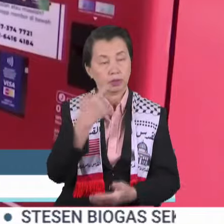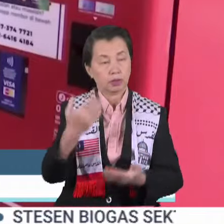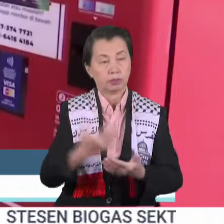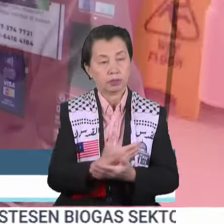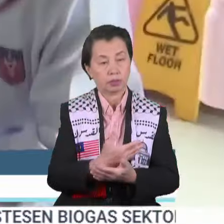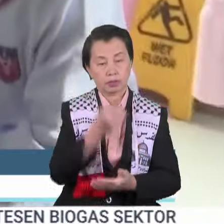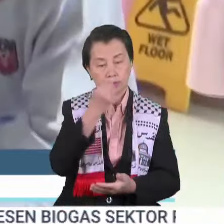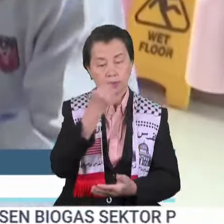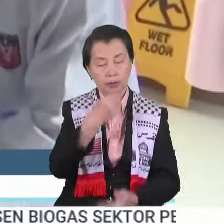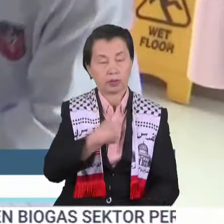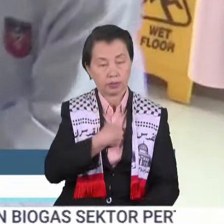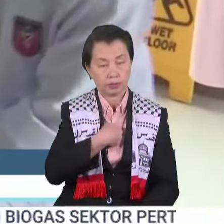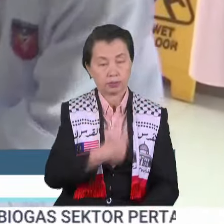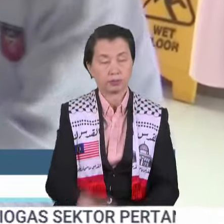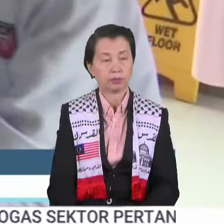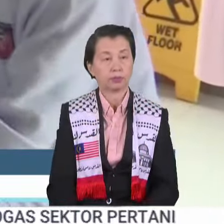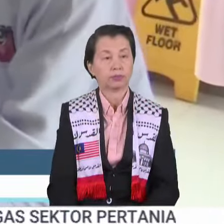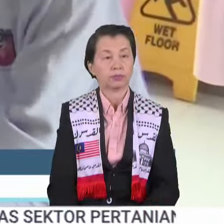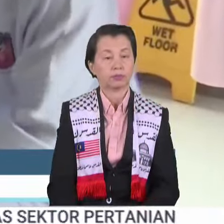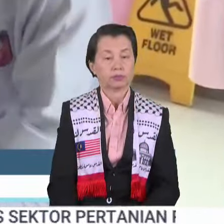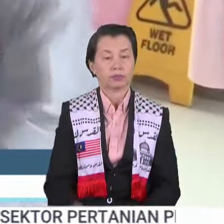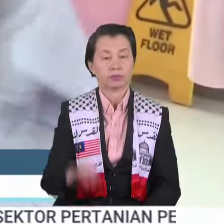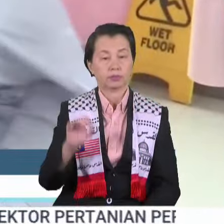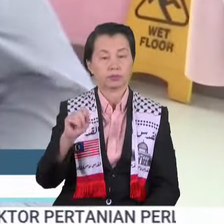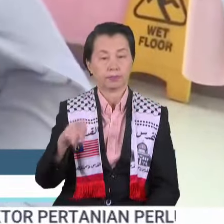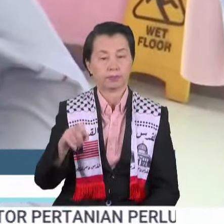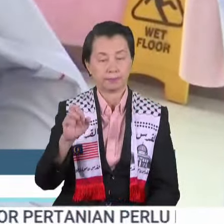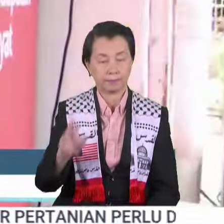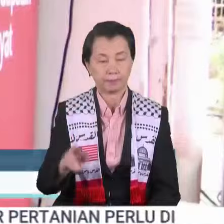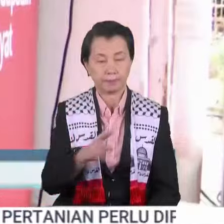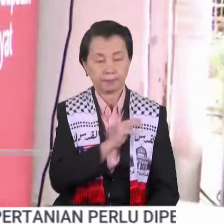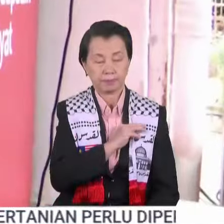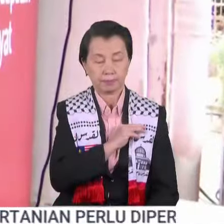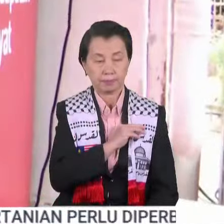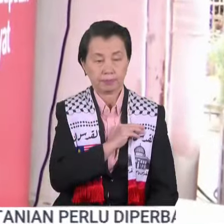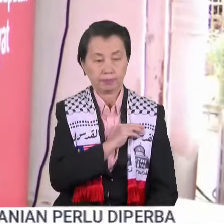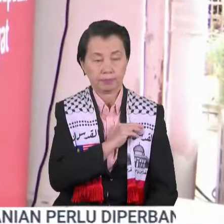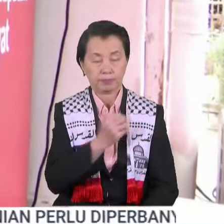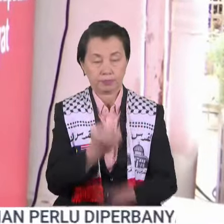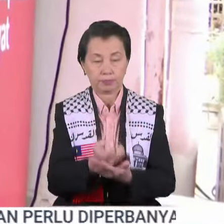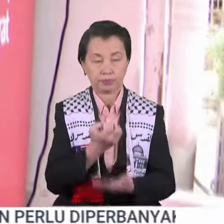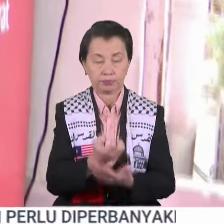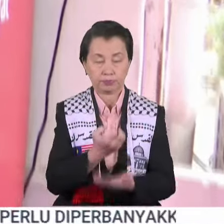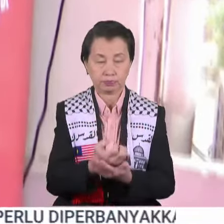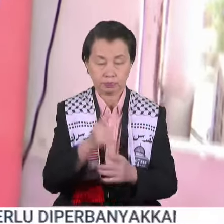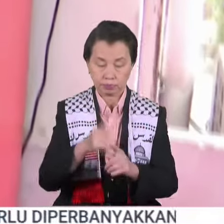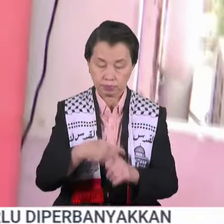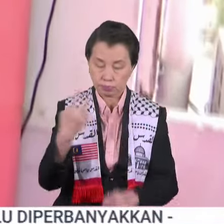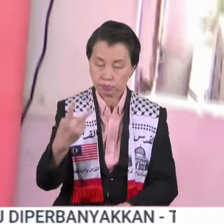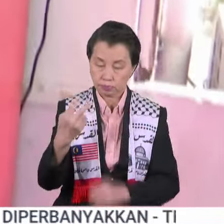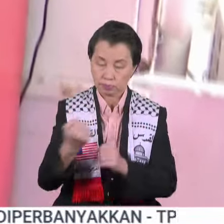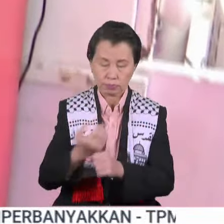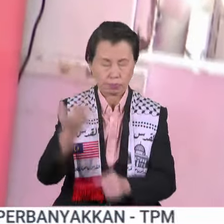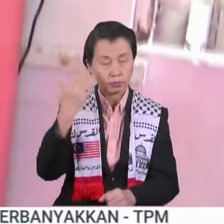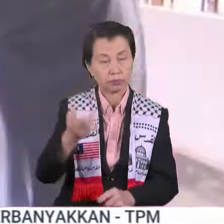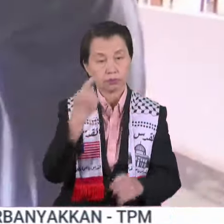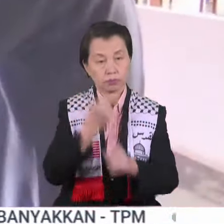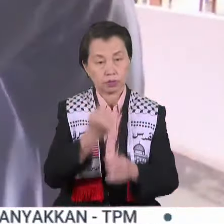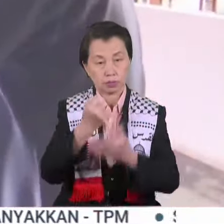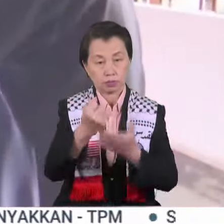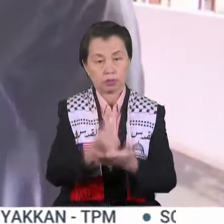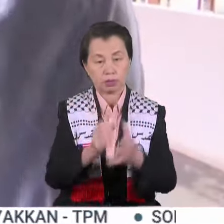makanan saya. IPR yang dilancarkan Menteri Ekonomi Rafizi Ramli Februari tahun lepas bertujuan